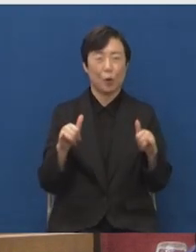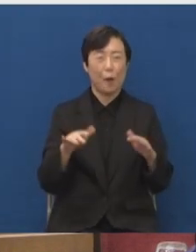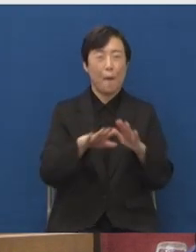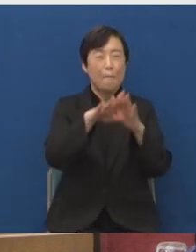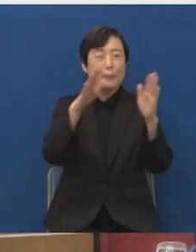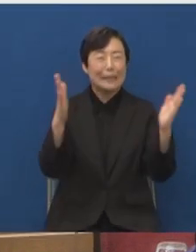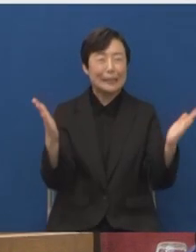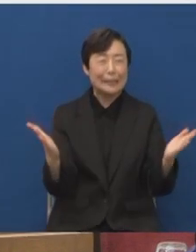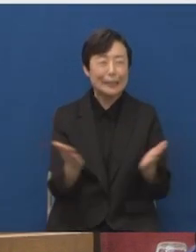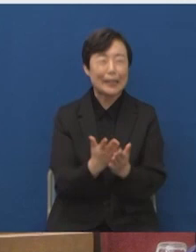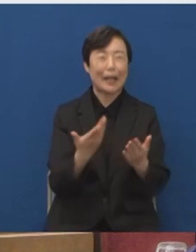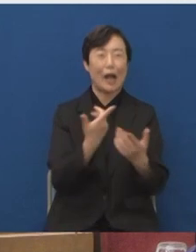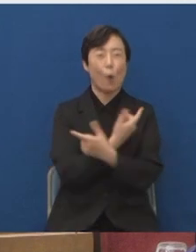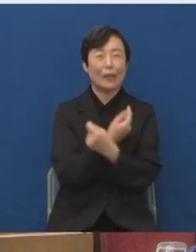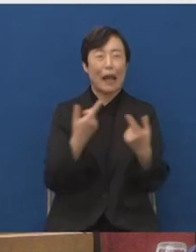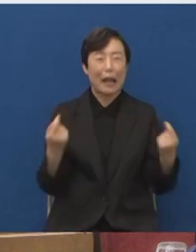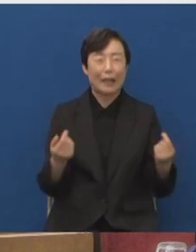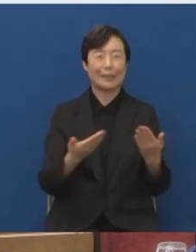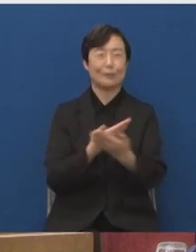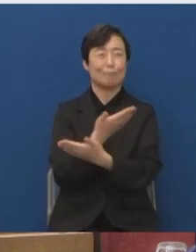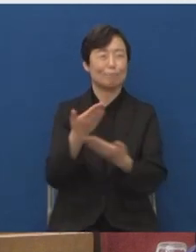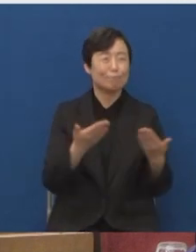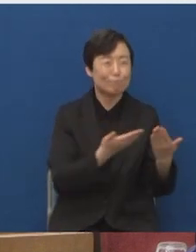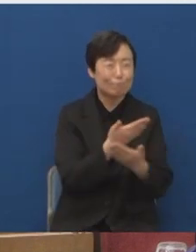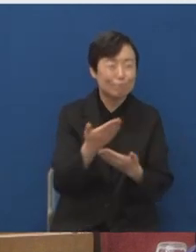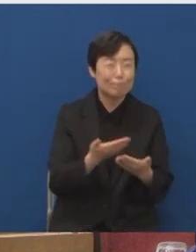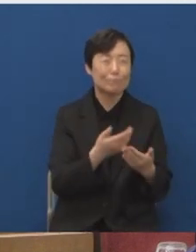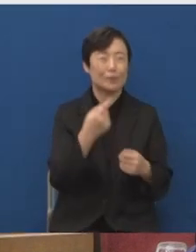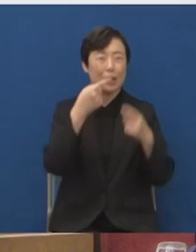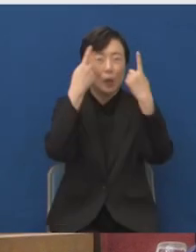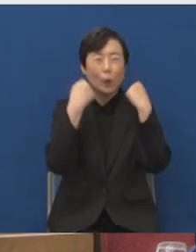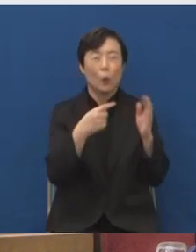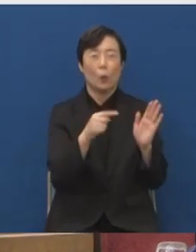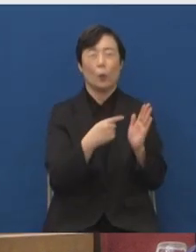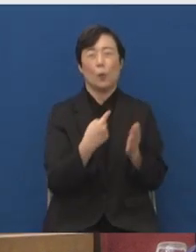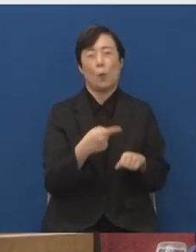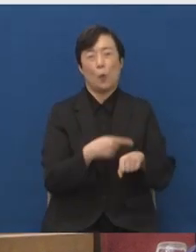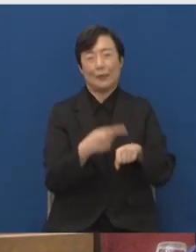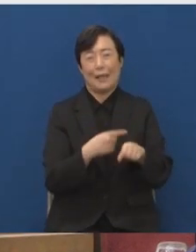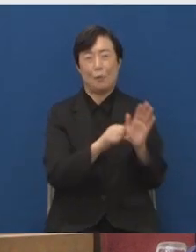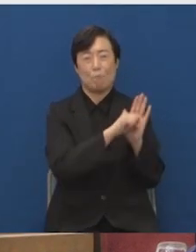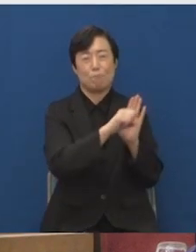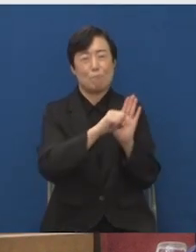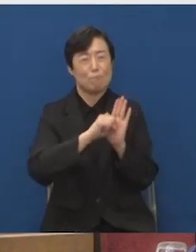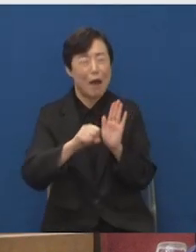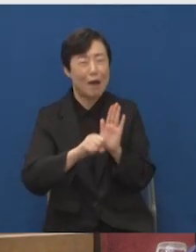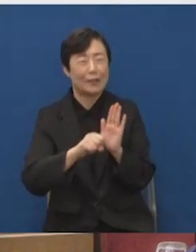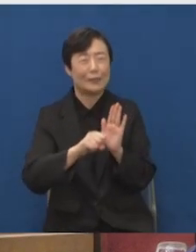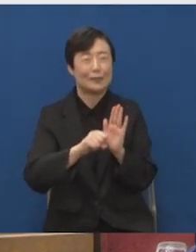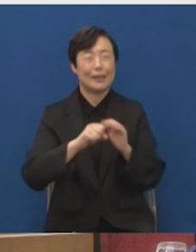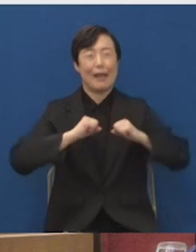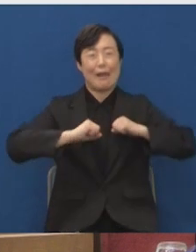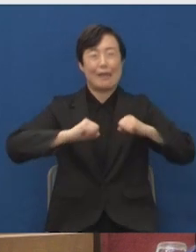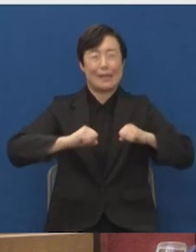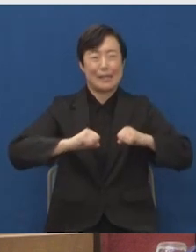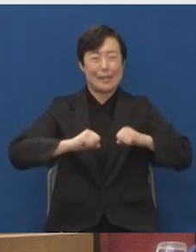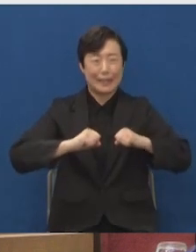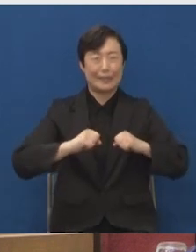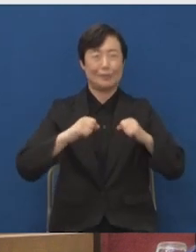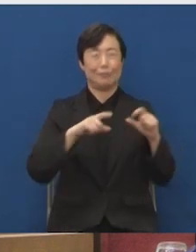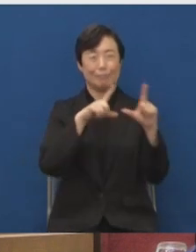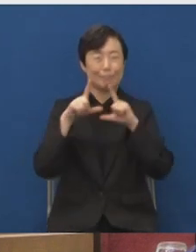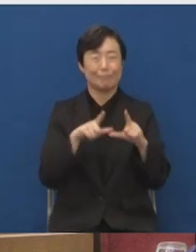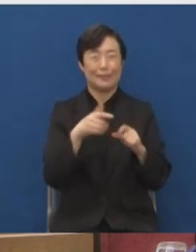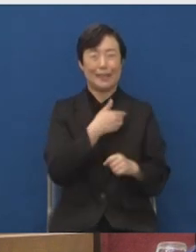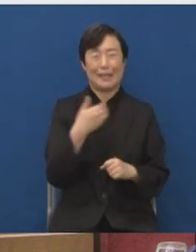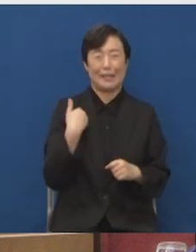互いに混じり合い、個性を発揮しながら生き生きと活躍される居場所と出番のある街を作っていく。